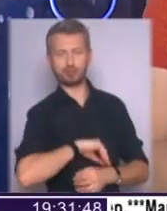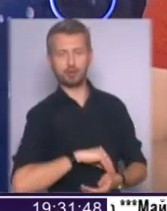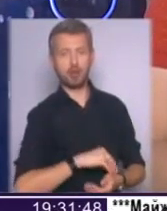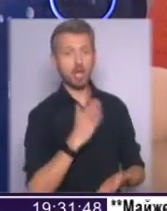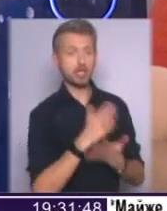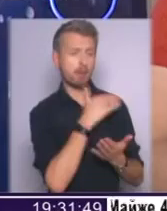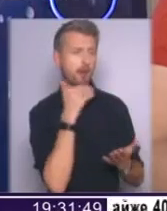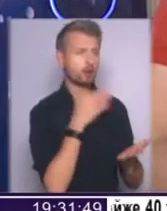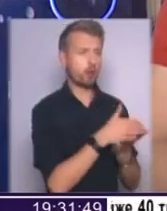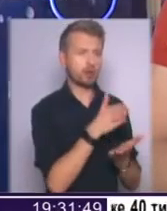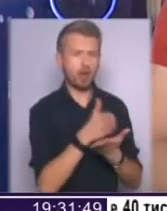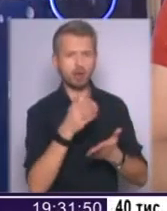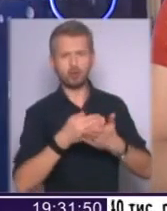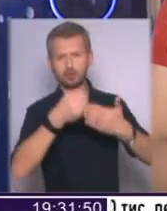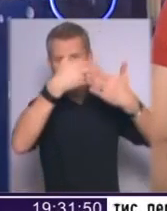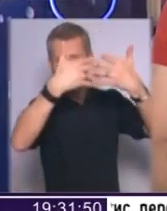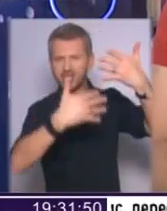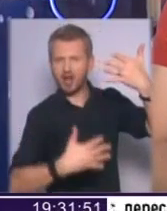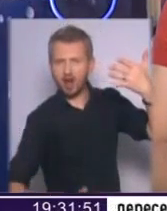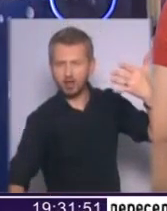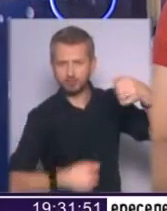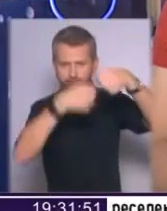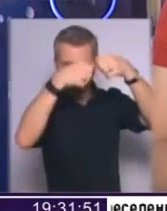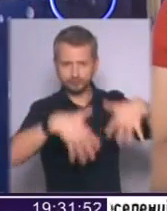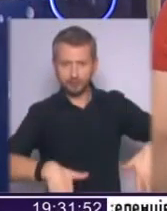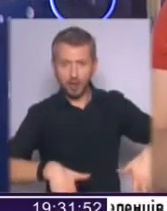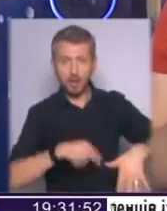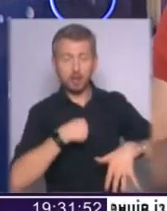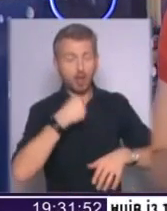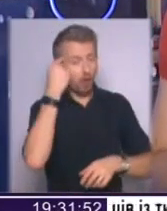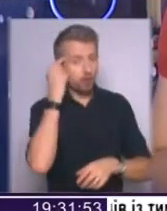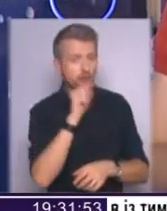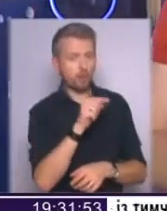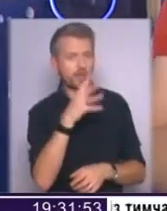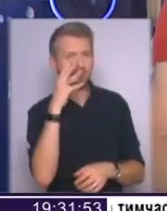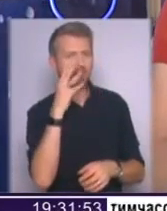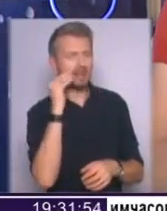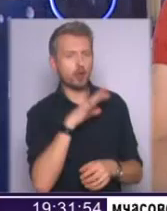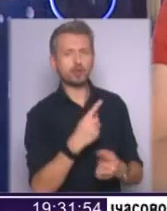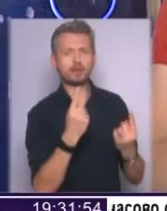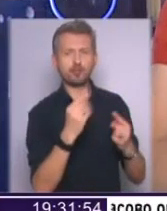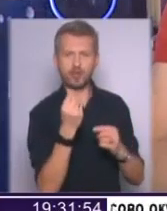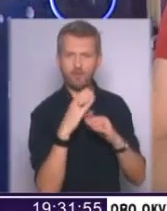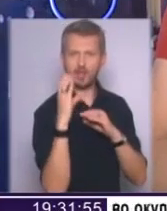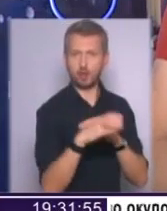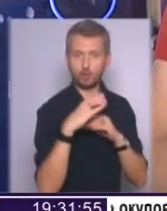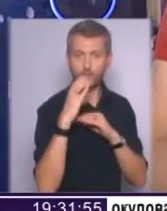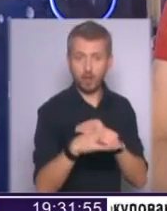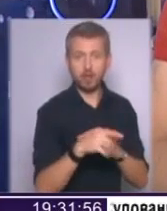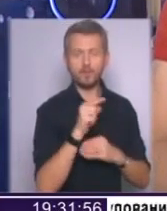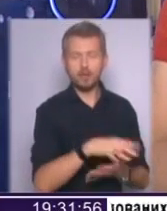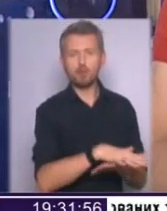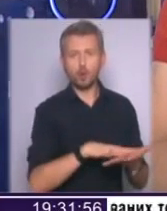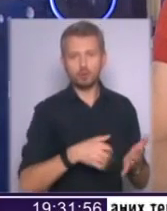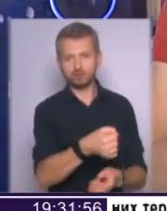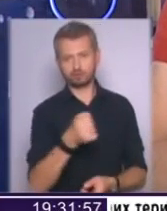ланок, ціла велика ієрархія. Я думаю, що просто цей механізм, він, незважаючи на значне фінансування, він багато в чому продовжує пробуксовувати.